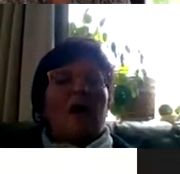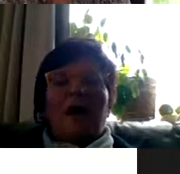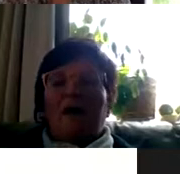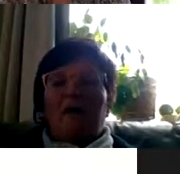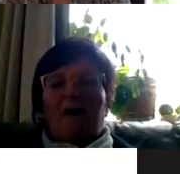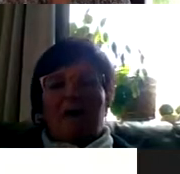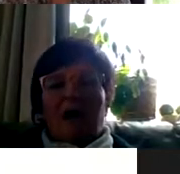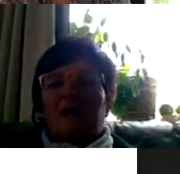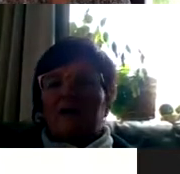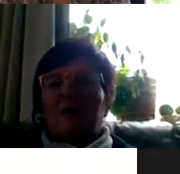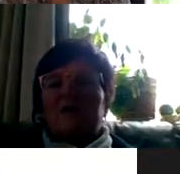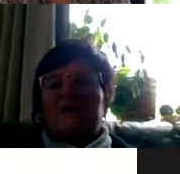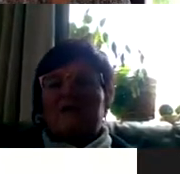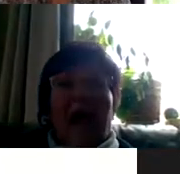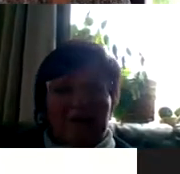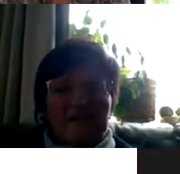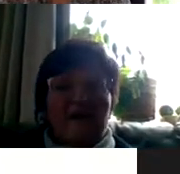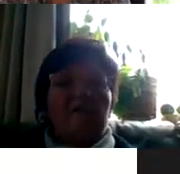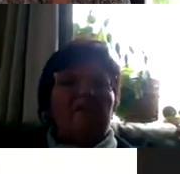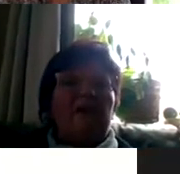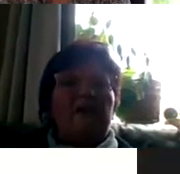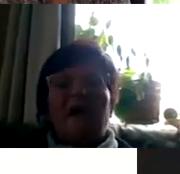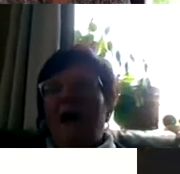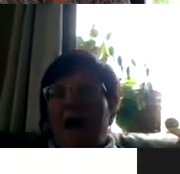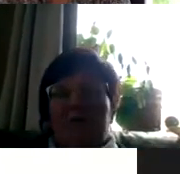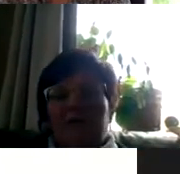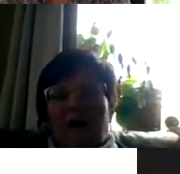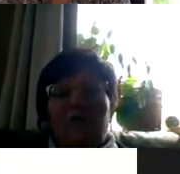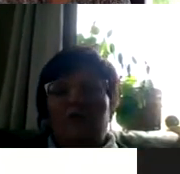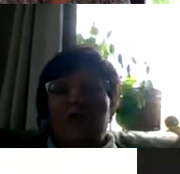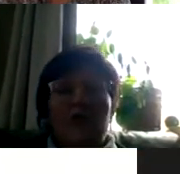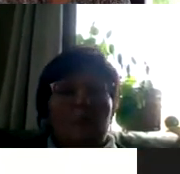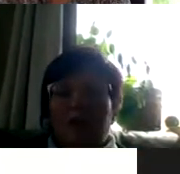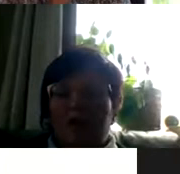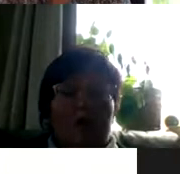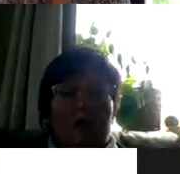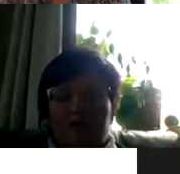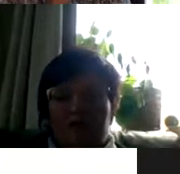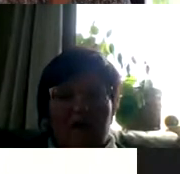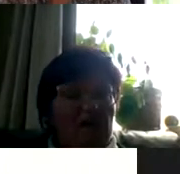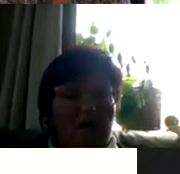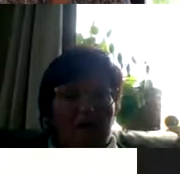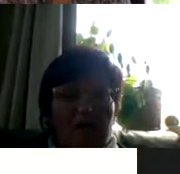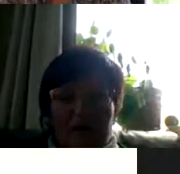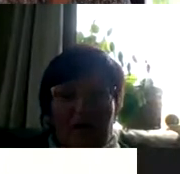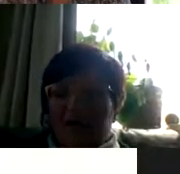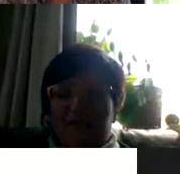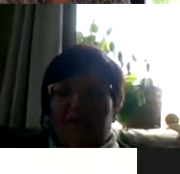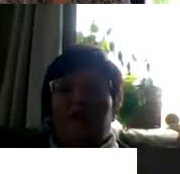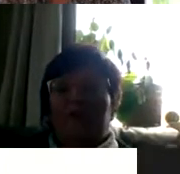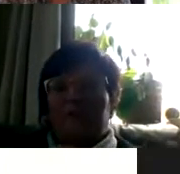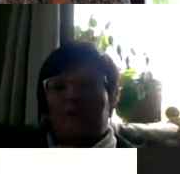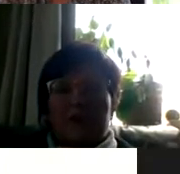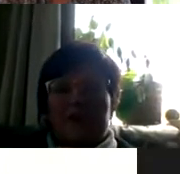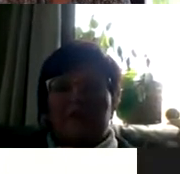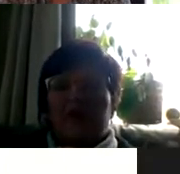inkom. Dat was hectisch altijd. En ja, nu is dat heel mooi geregeld. En dat is